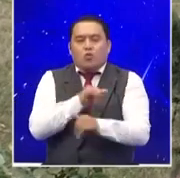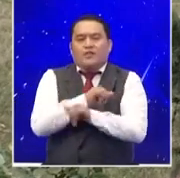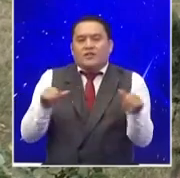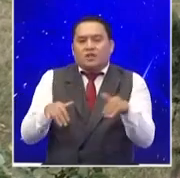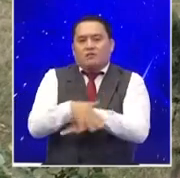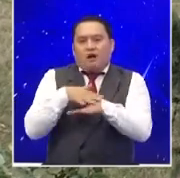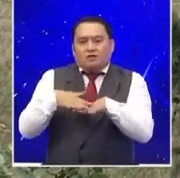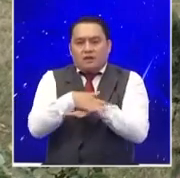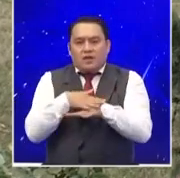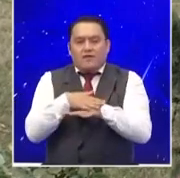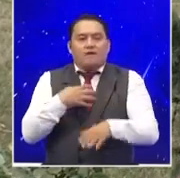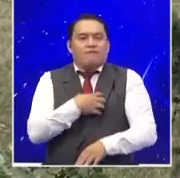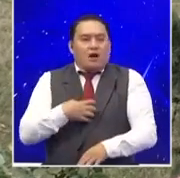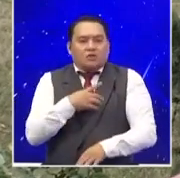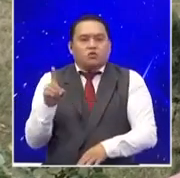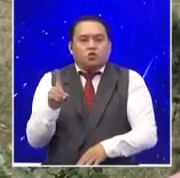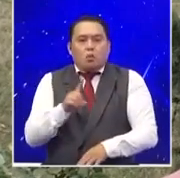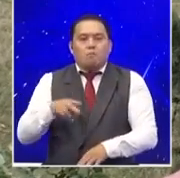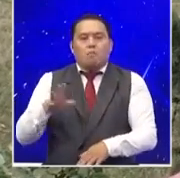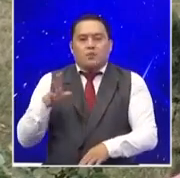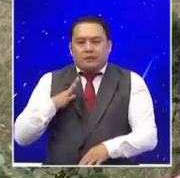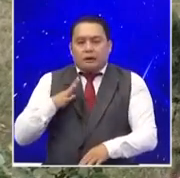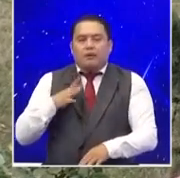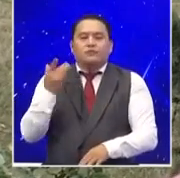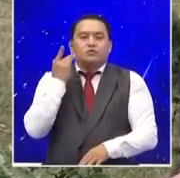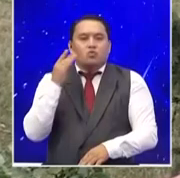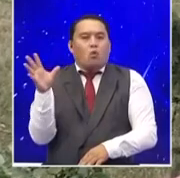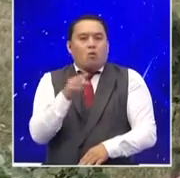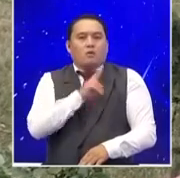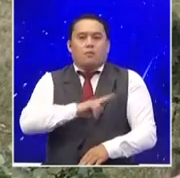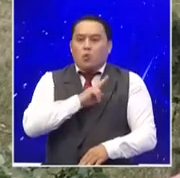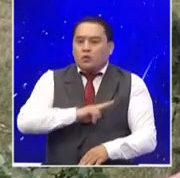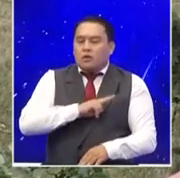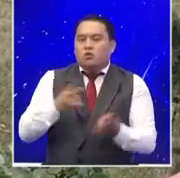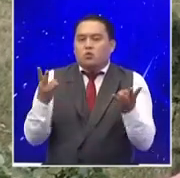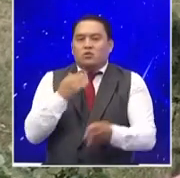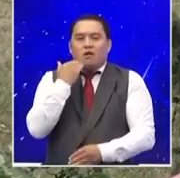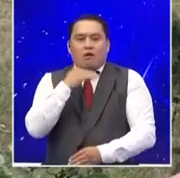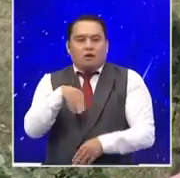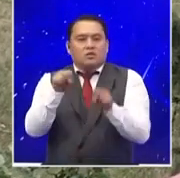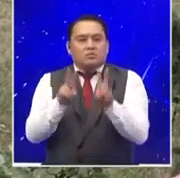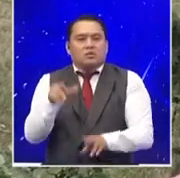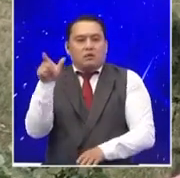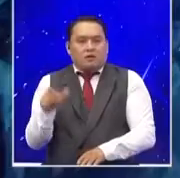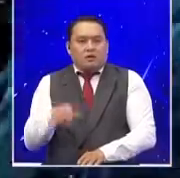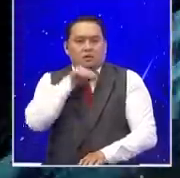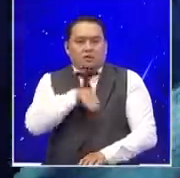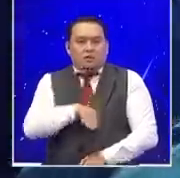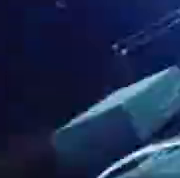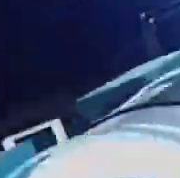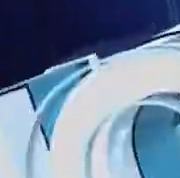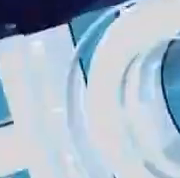население. А важно, чтобы было для всего, чтобы это работало, нужны качественные специалисты.